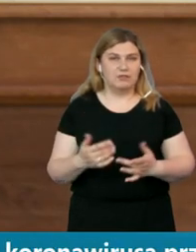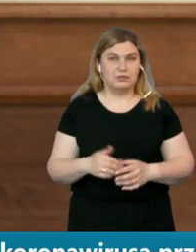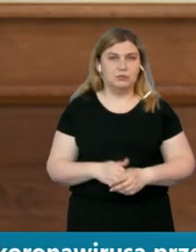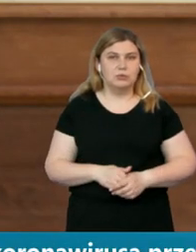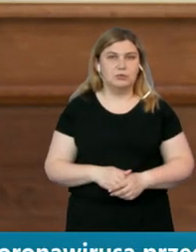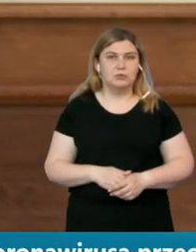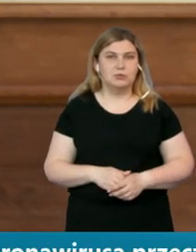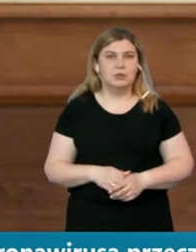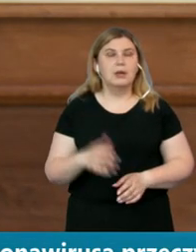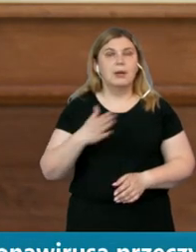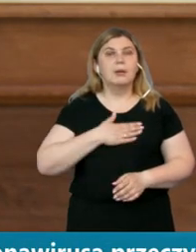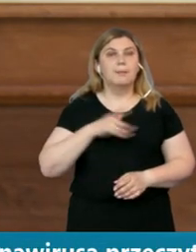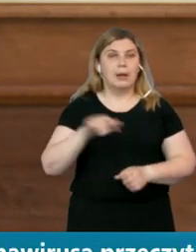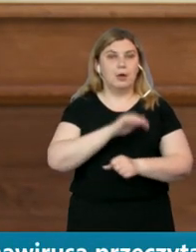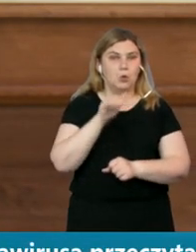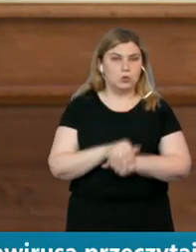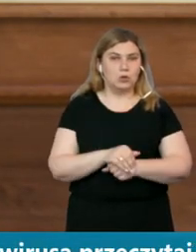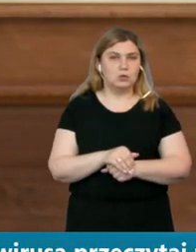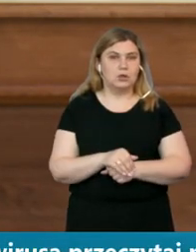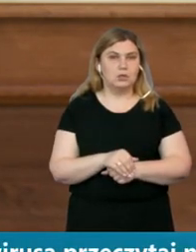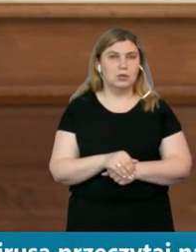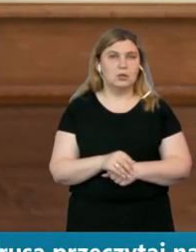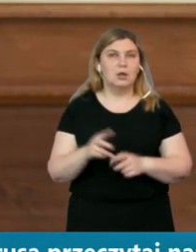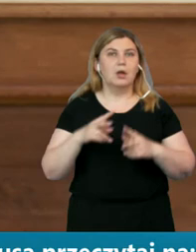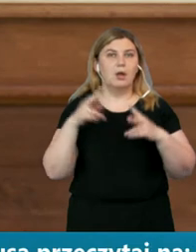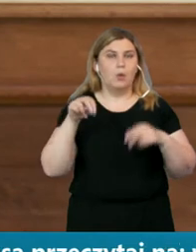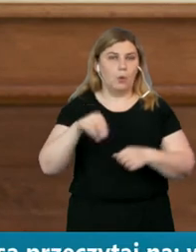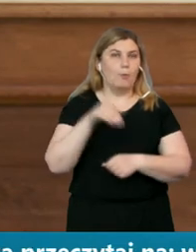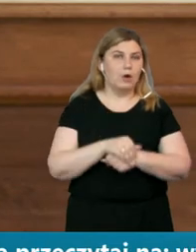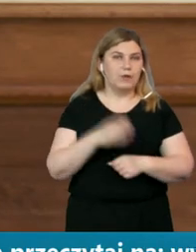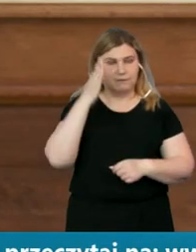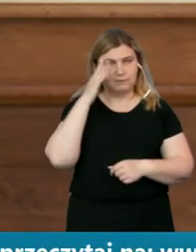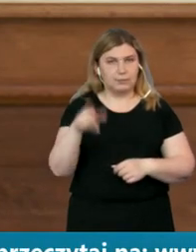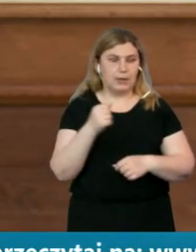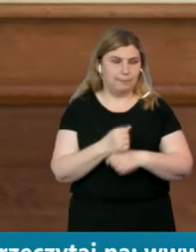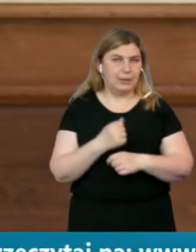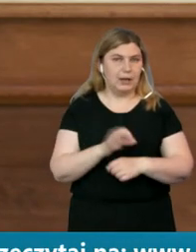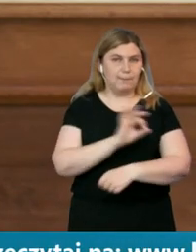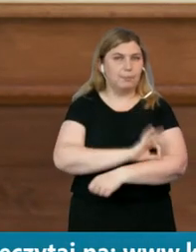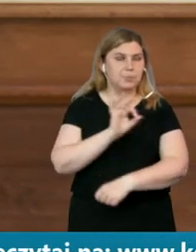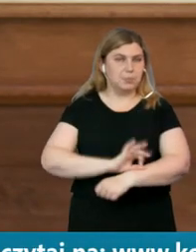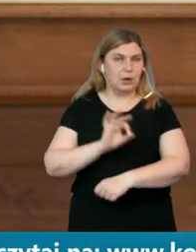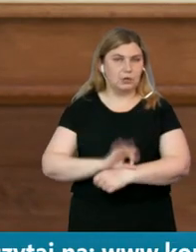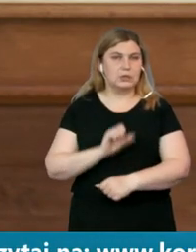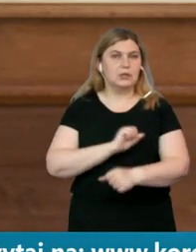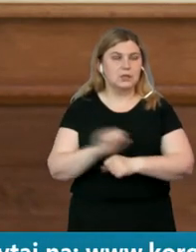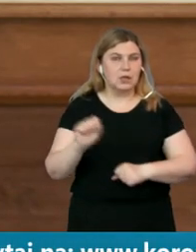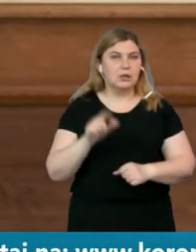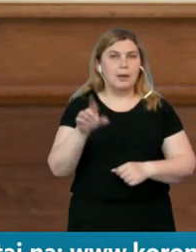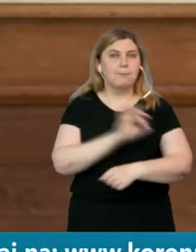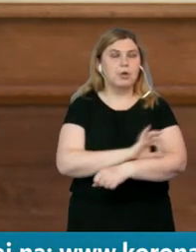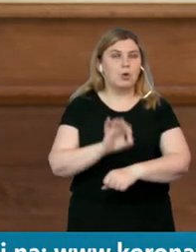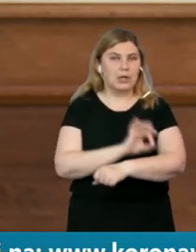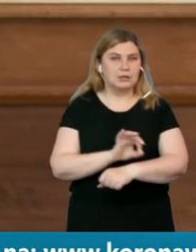To mamy uzgodnione, to jest określone w umowie i wiem, że te prace projektowe trwają, dlatego że projektanci się z